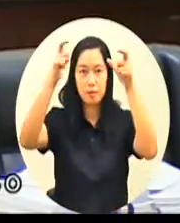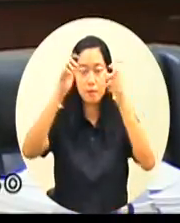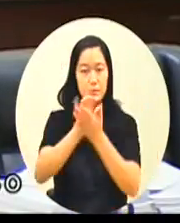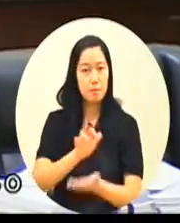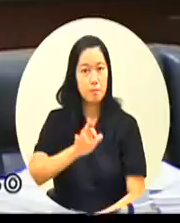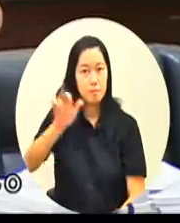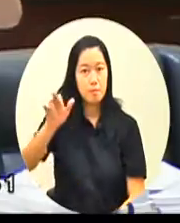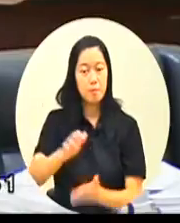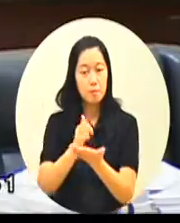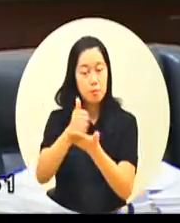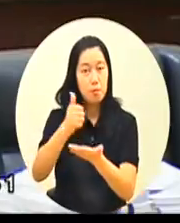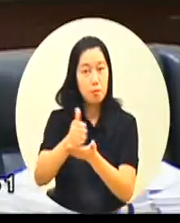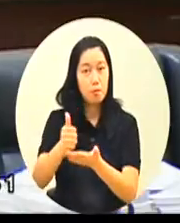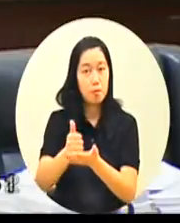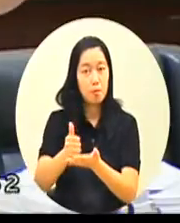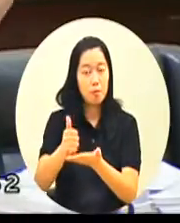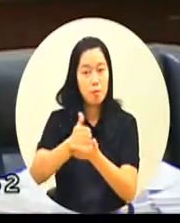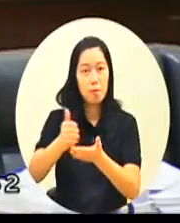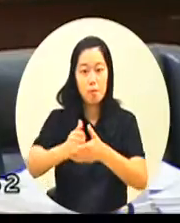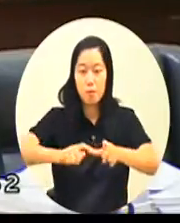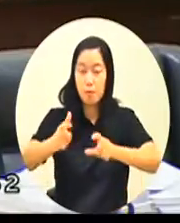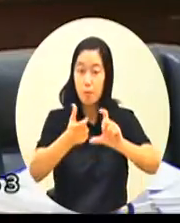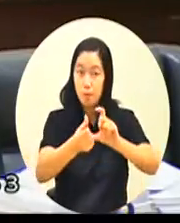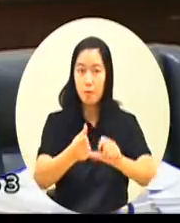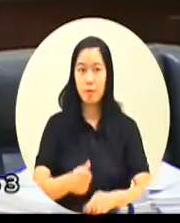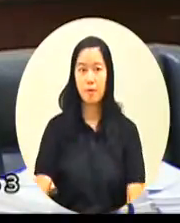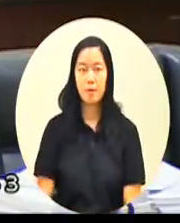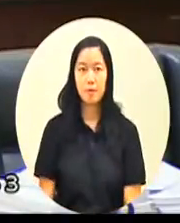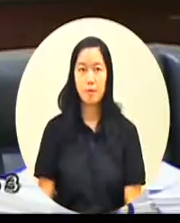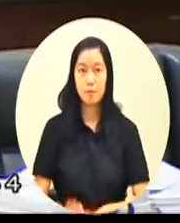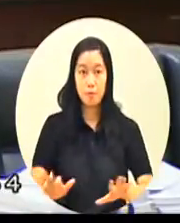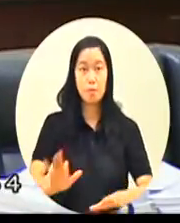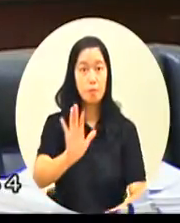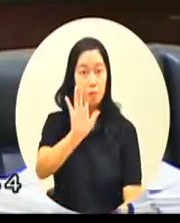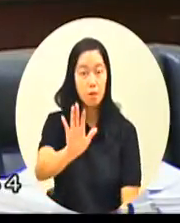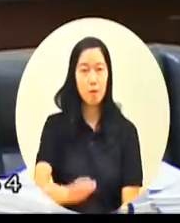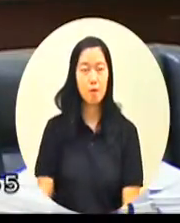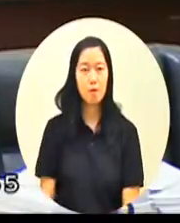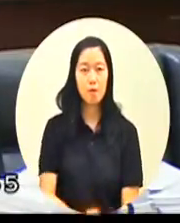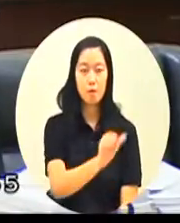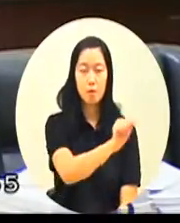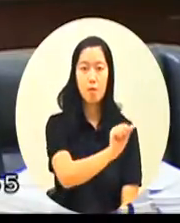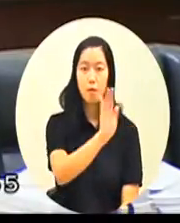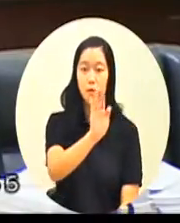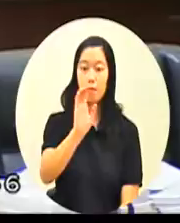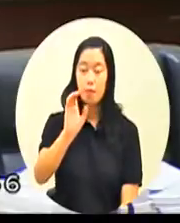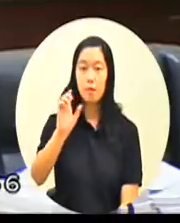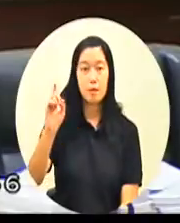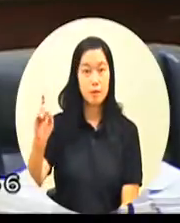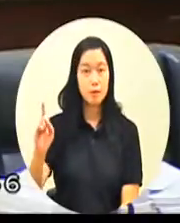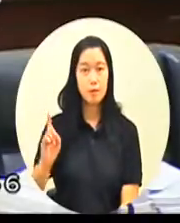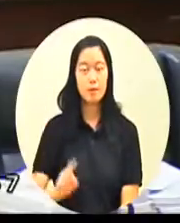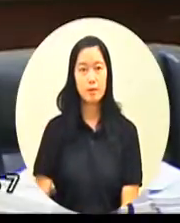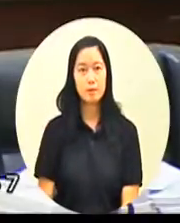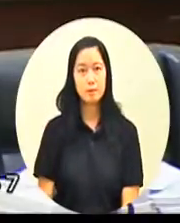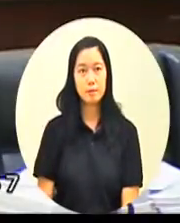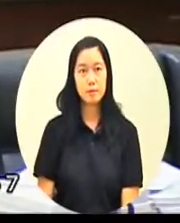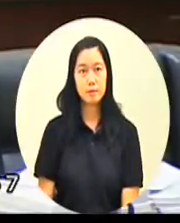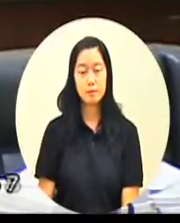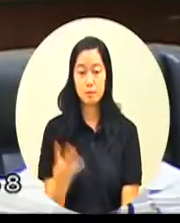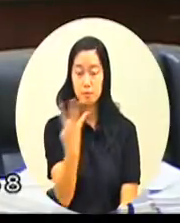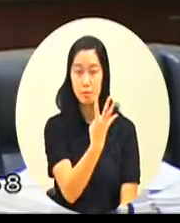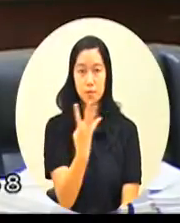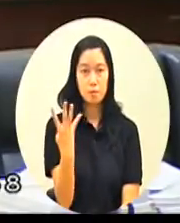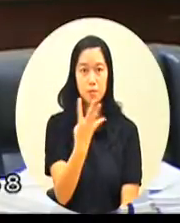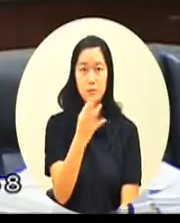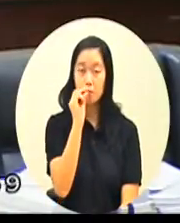那局长，我是这么想，就是现在有的话就是 ABCD 这四个嘛，这四个应该都是